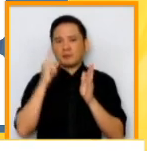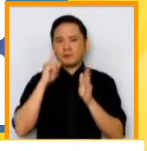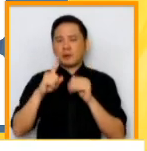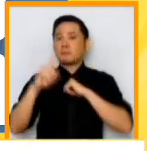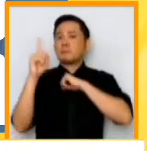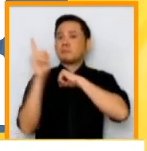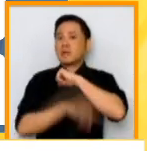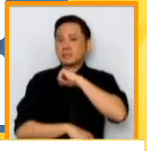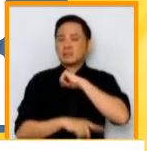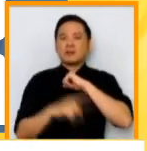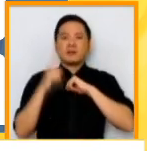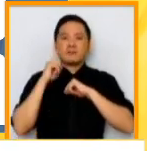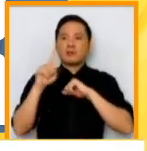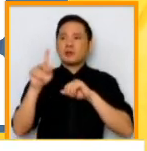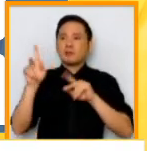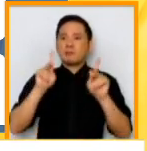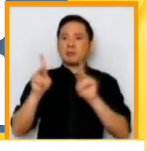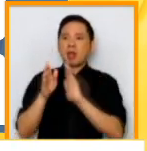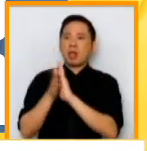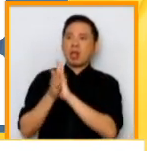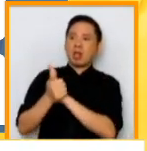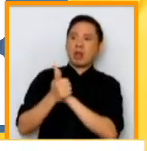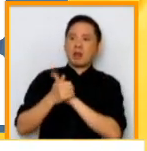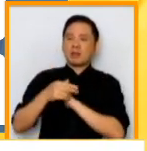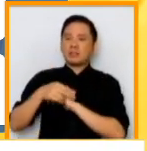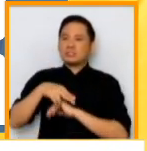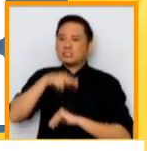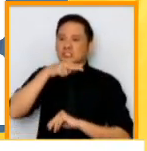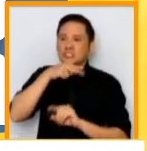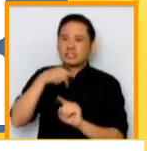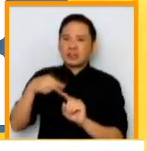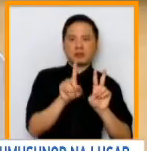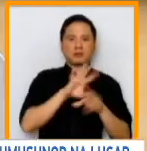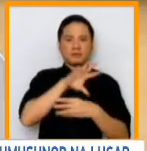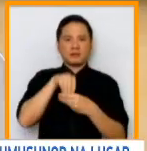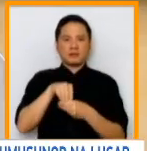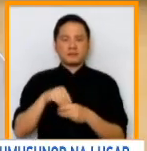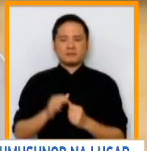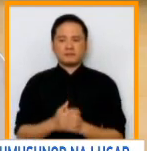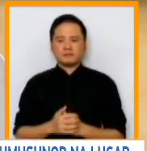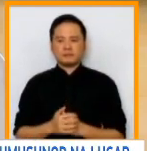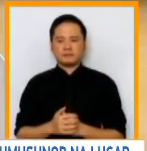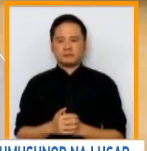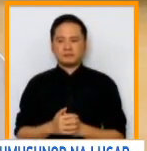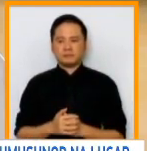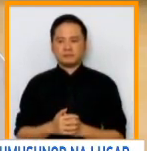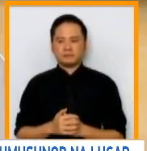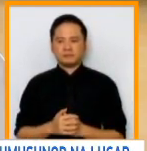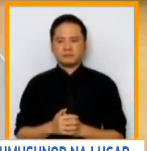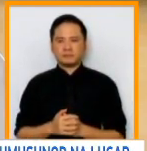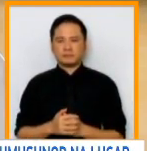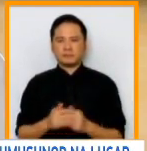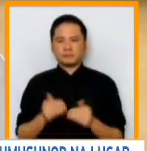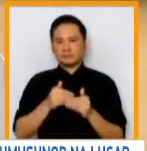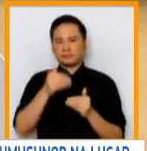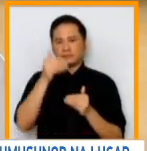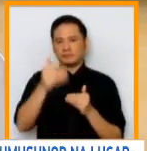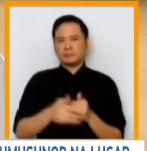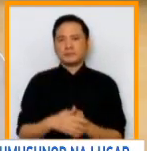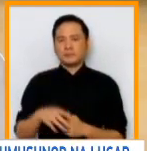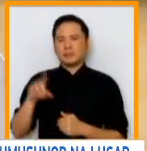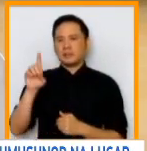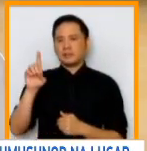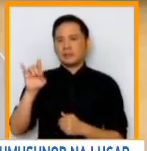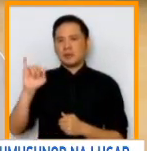kabit. Kaya karamihan daw kasi ng problema mag-asawa dahil sa third party. Pinaiimbestigahan na ng DILG ang party na inorganisa umano